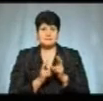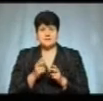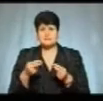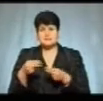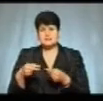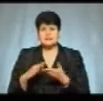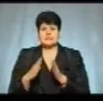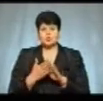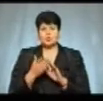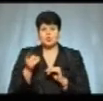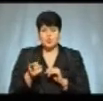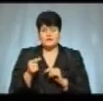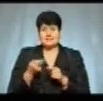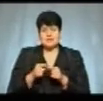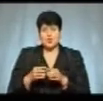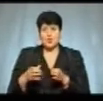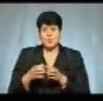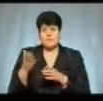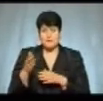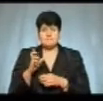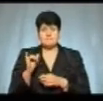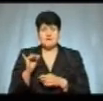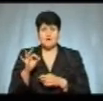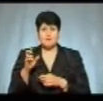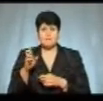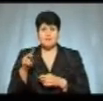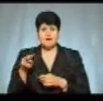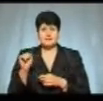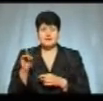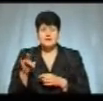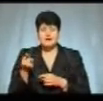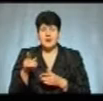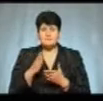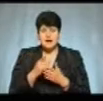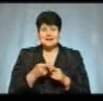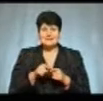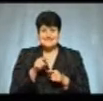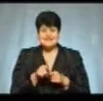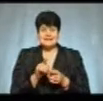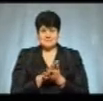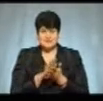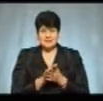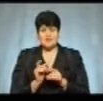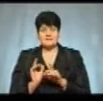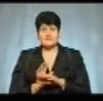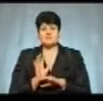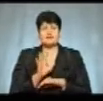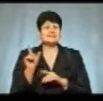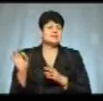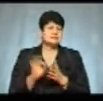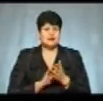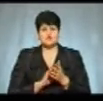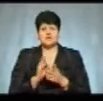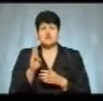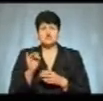договір із даною компанією «Біобластер», яка мала ці відходи вивозити відразу на Шепетівський